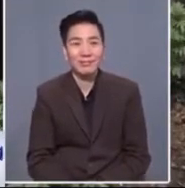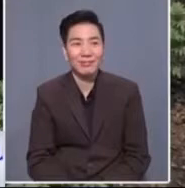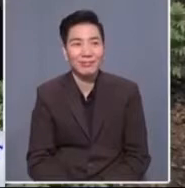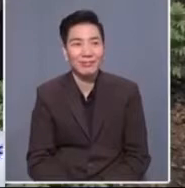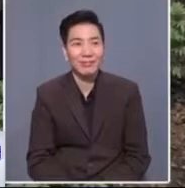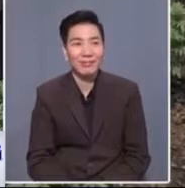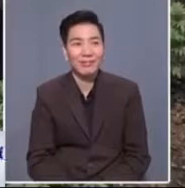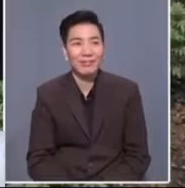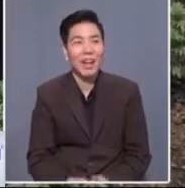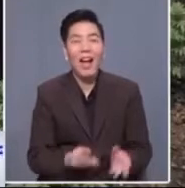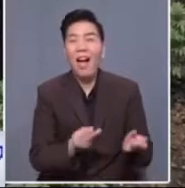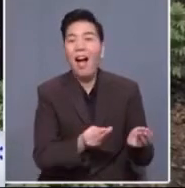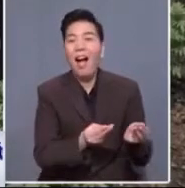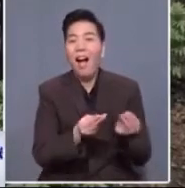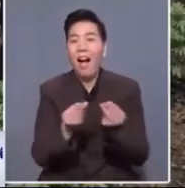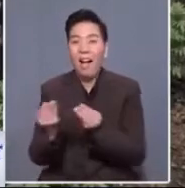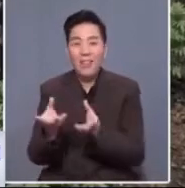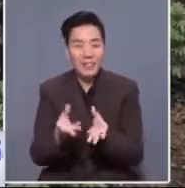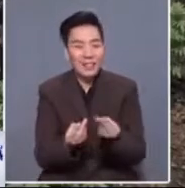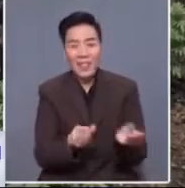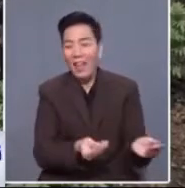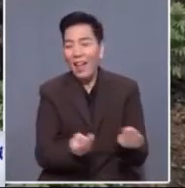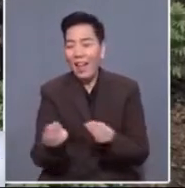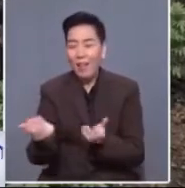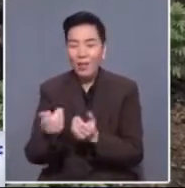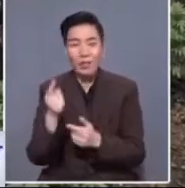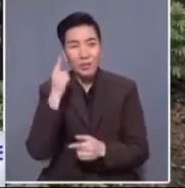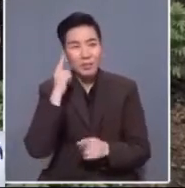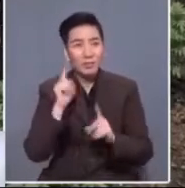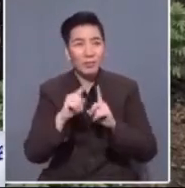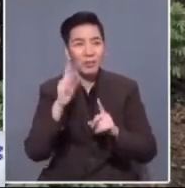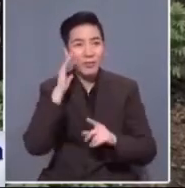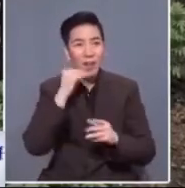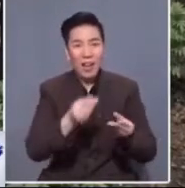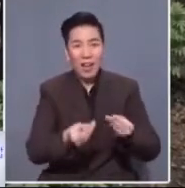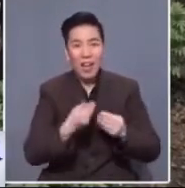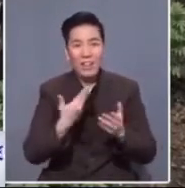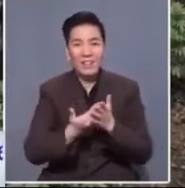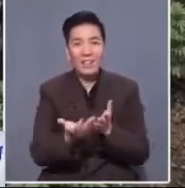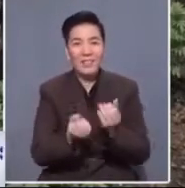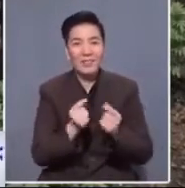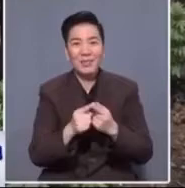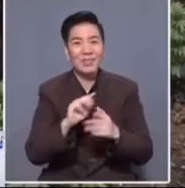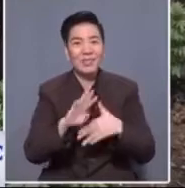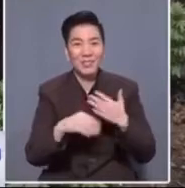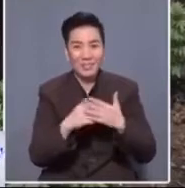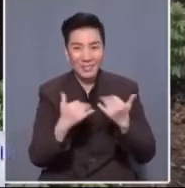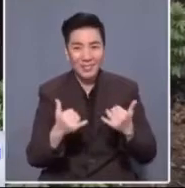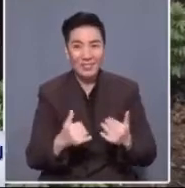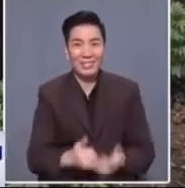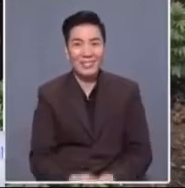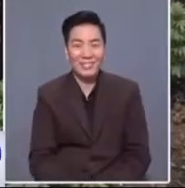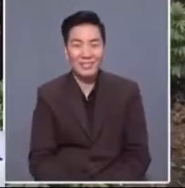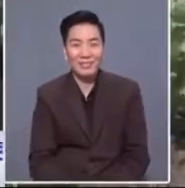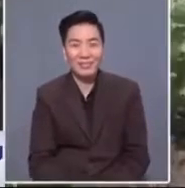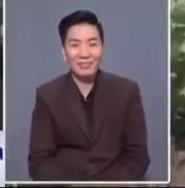มอบ หน้าที่ให้หมดแล้ว พ่อบอกมอบที่ดินให้หมดแล้ว โอ้ยไม่เหมือนพ่อผมเลย มอบอะไรคะ มอบหนี้สินให้หมดแล้ว